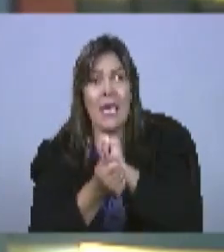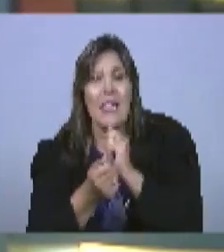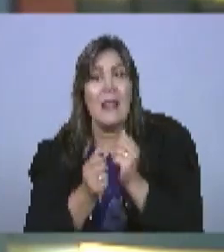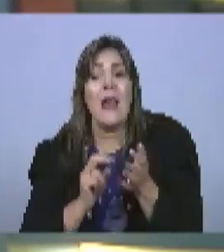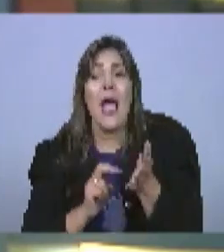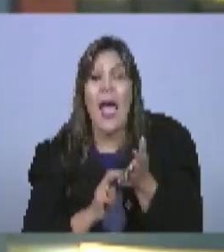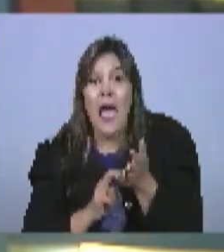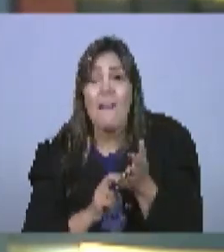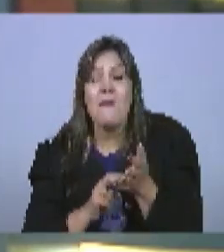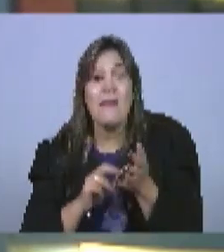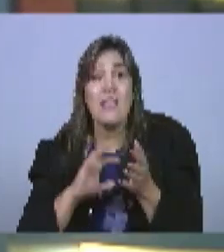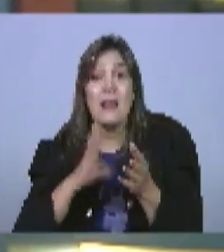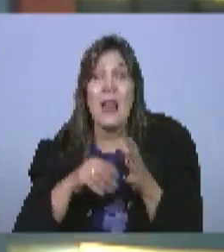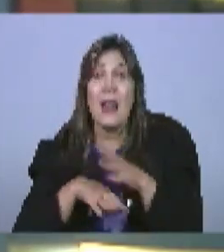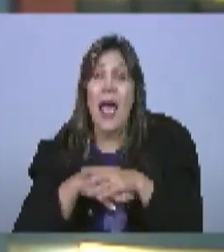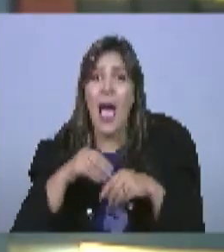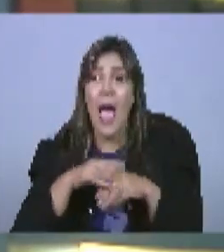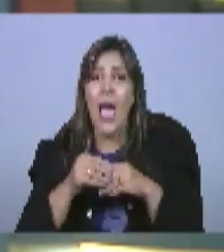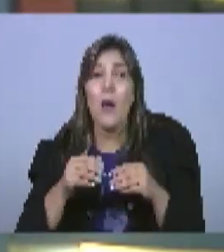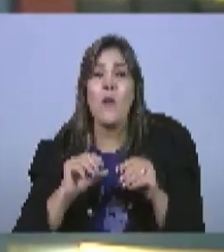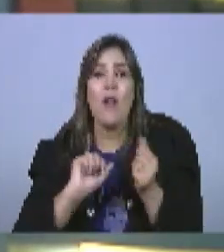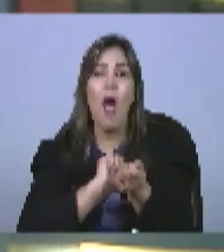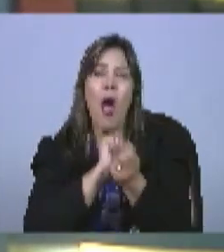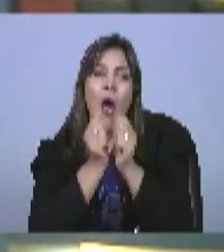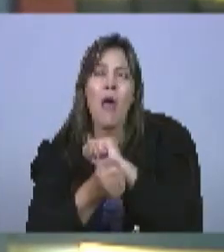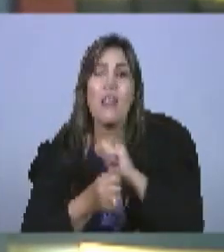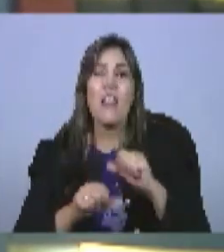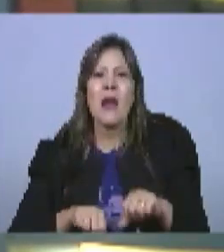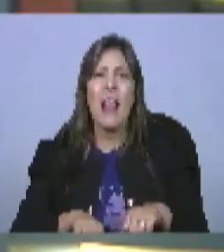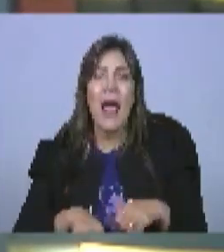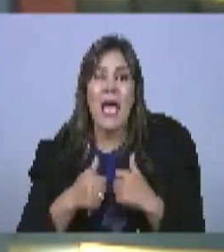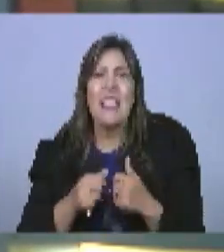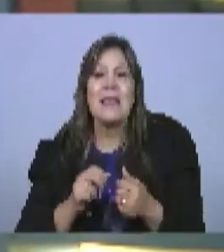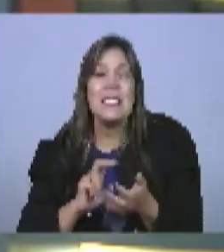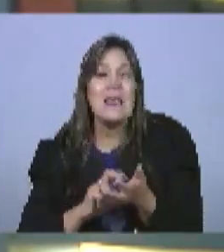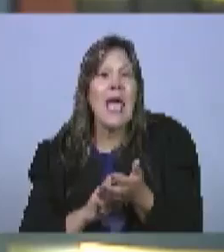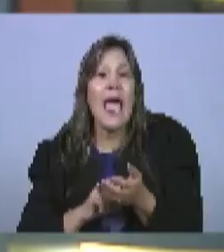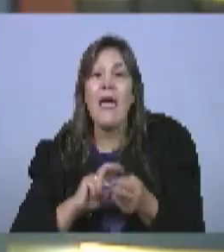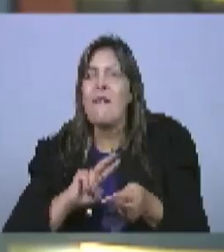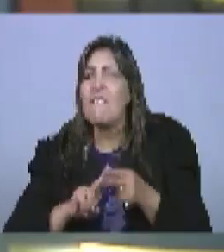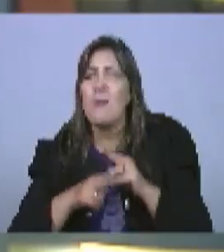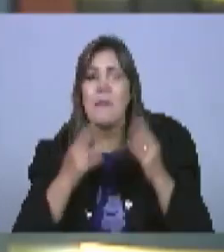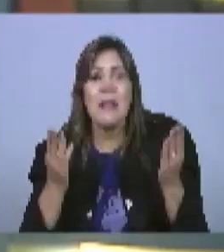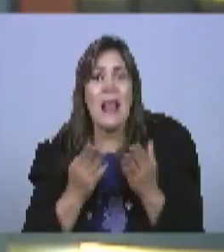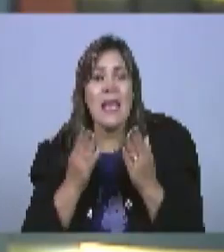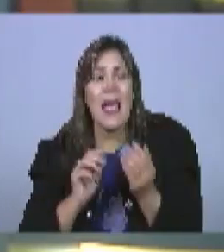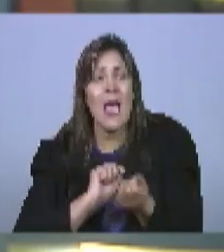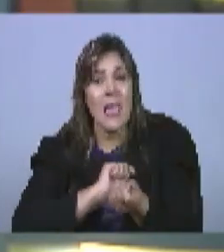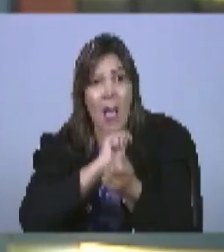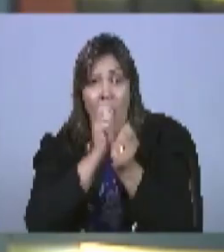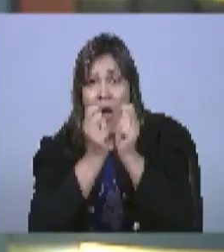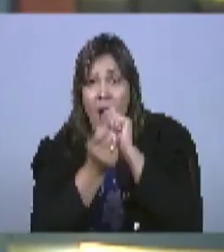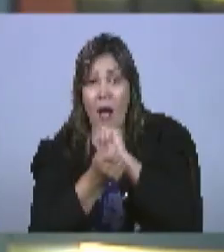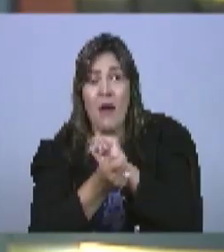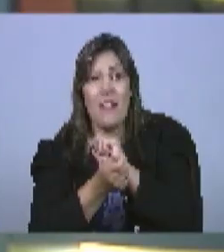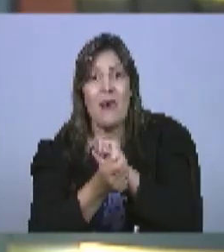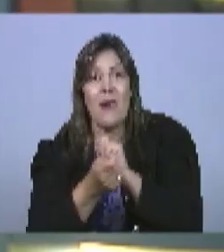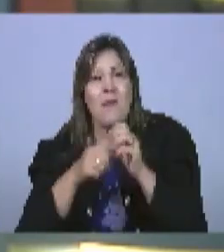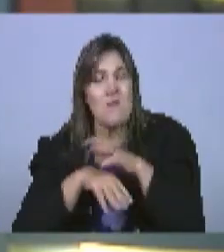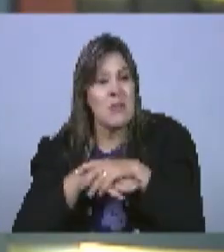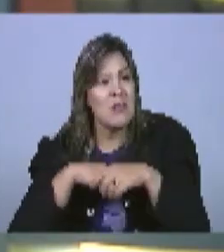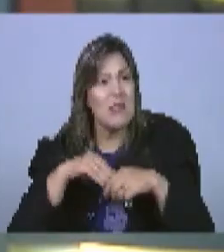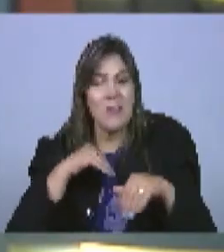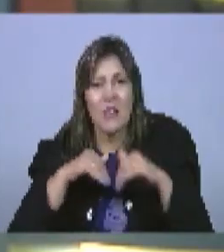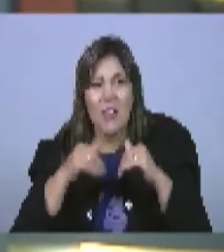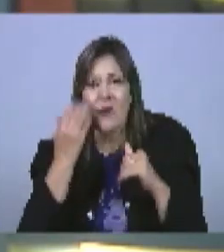من المحاوله ان انا اغير من حياتي اخاف من اي محاوله اغير فيها من طريقتي